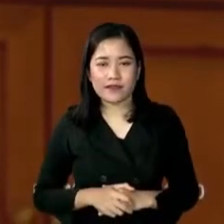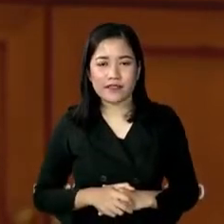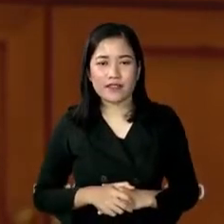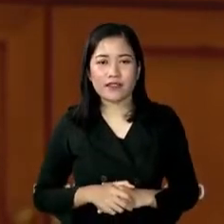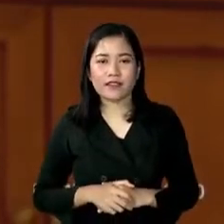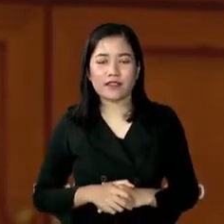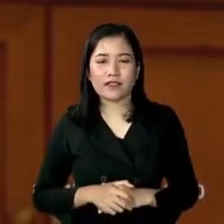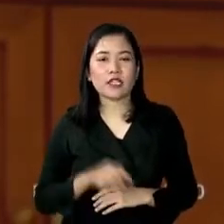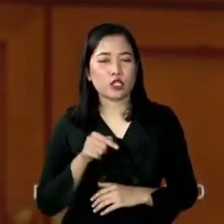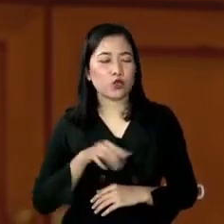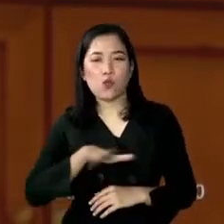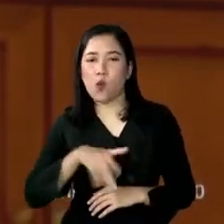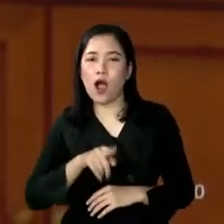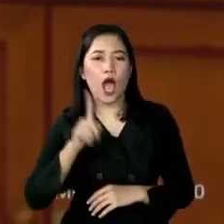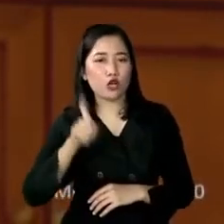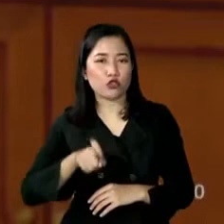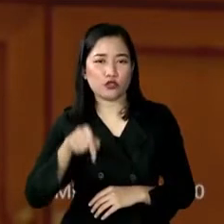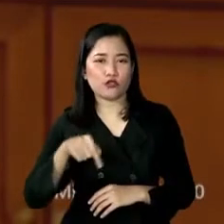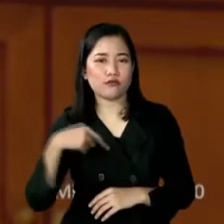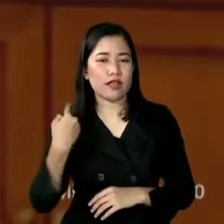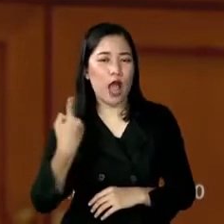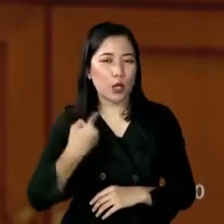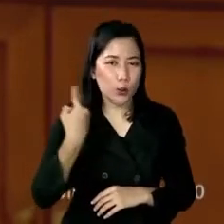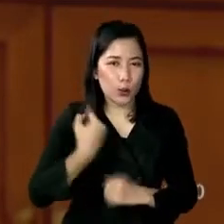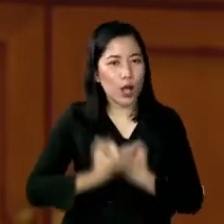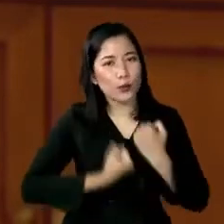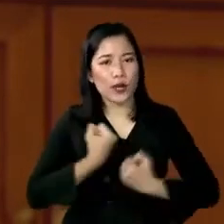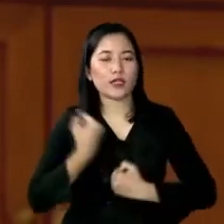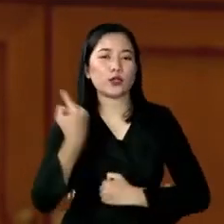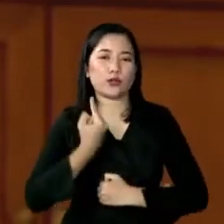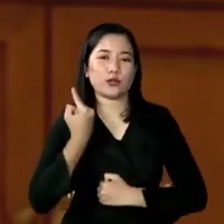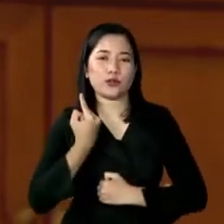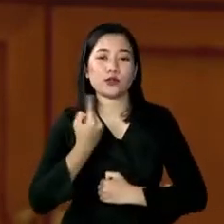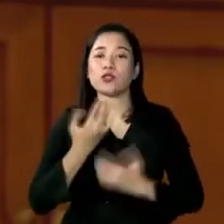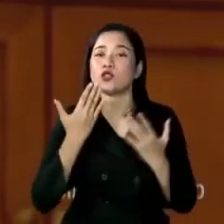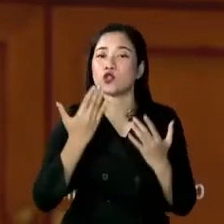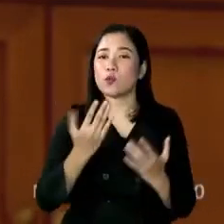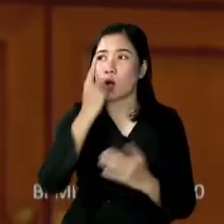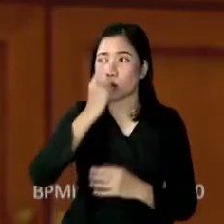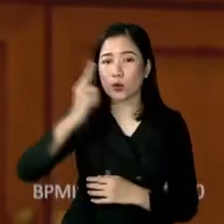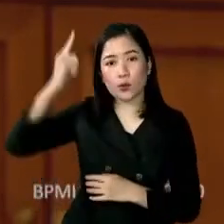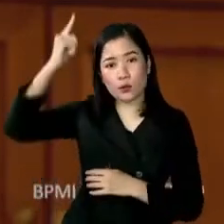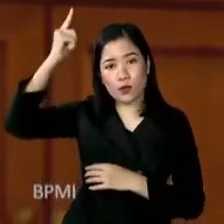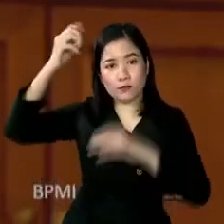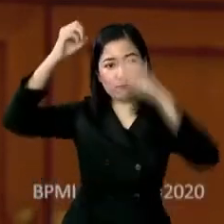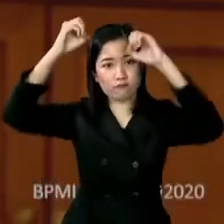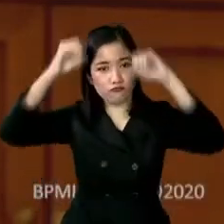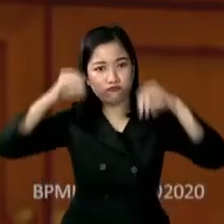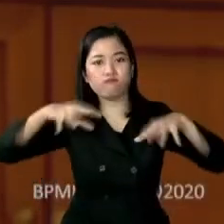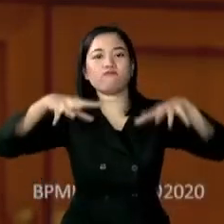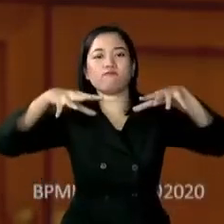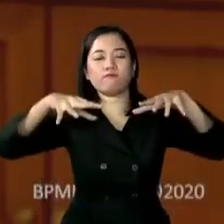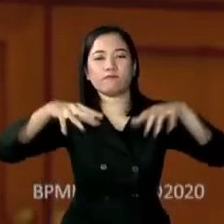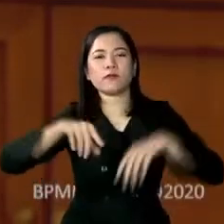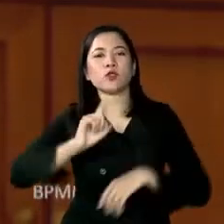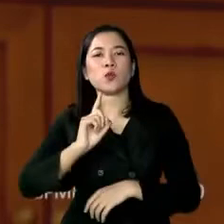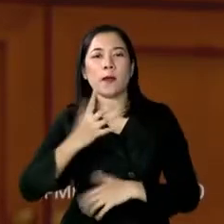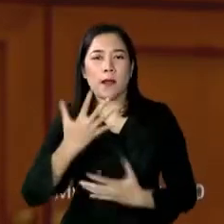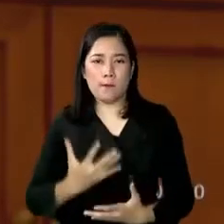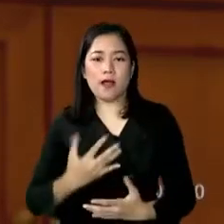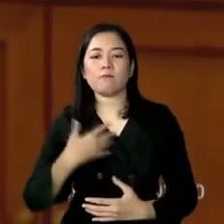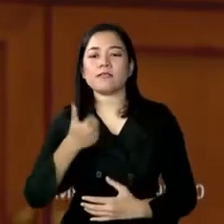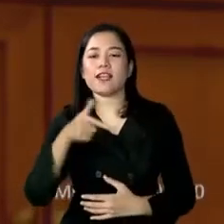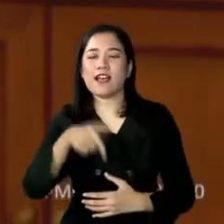lakukan Semoga Tuhan Yang Maha Esa memberkahi kita semua untuk bisa